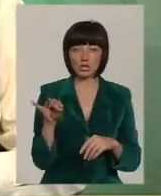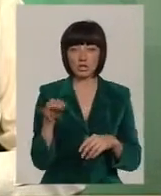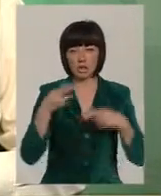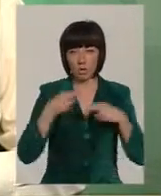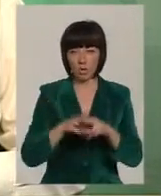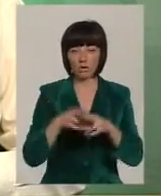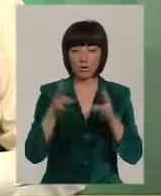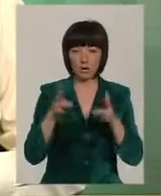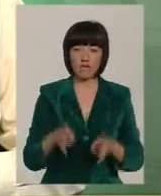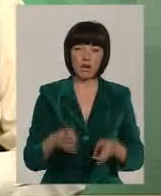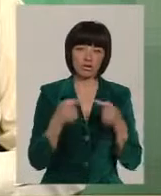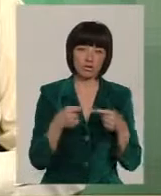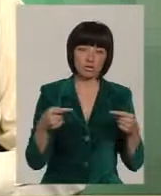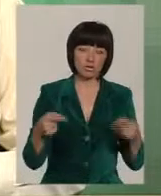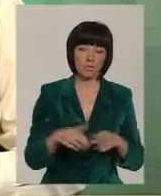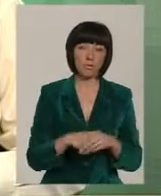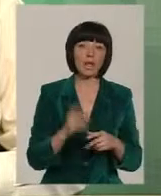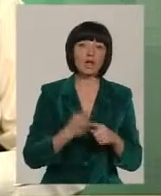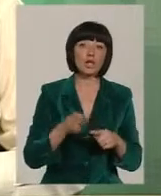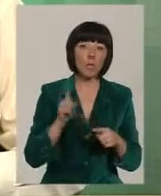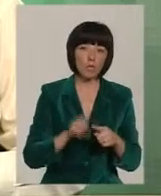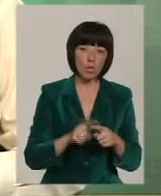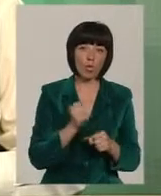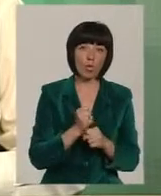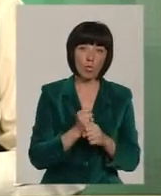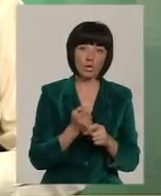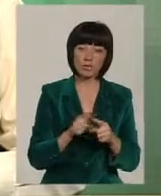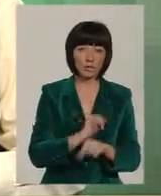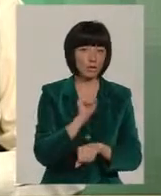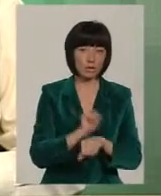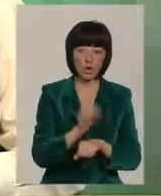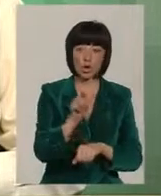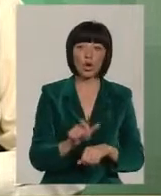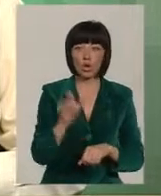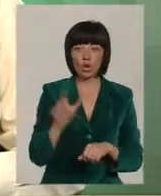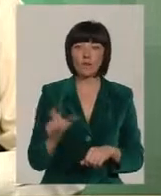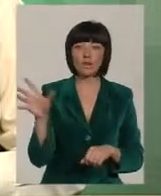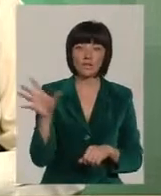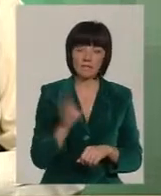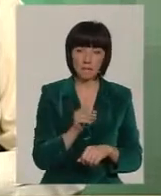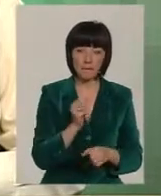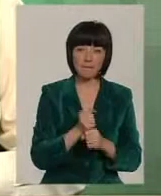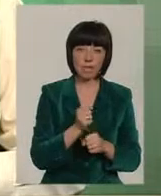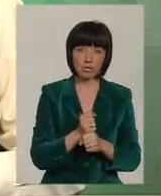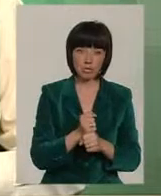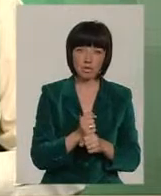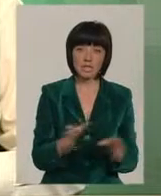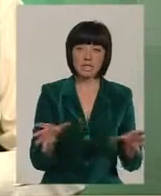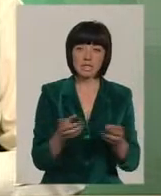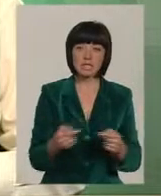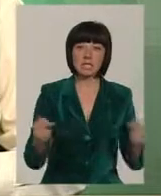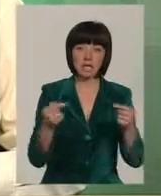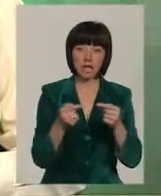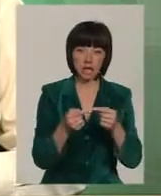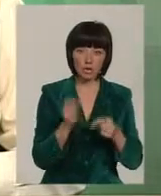техногенної аварії чи катастрофи. Тому робота на цьому не стоїть, люди всі працюють згідно своїх функціональних обов'язків,